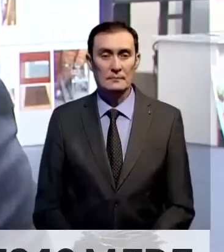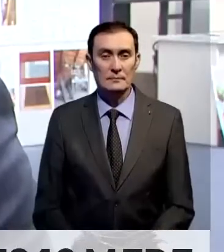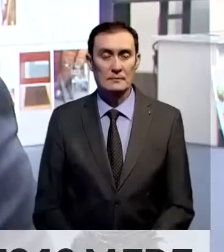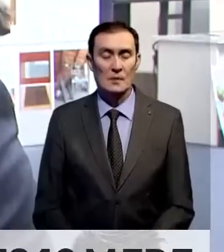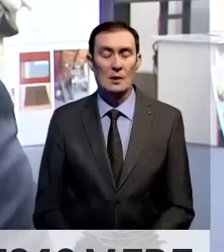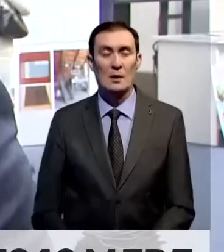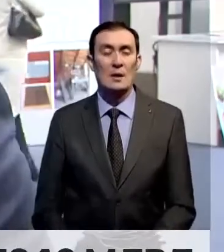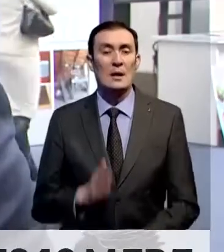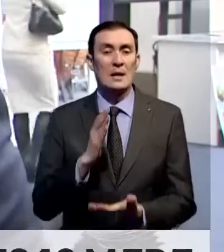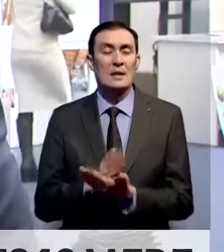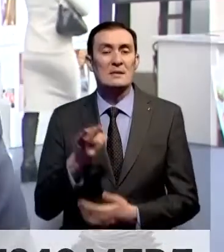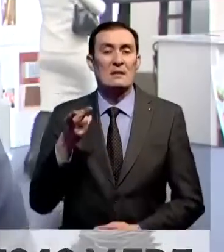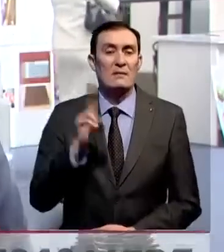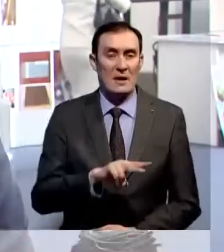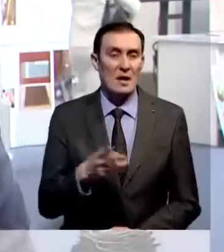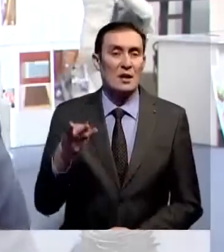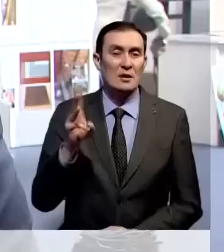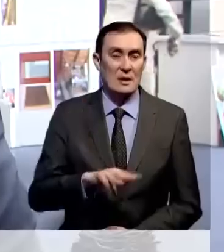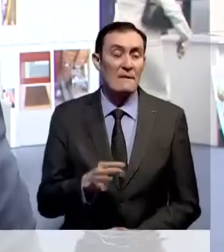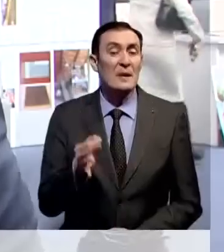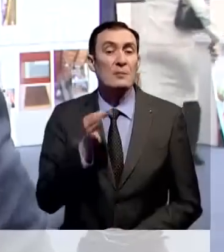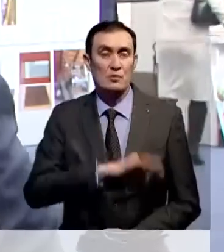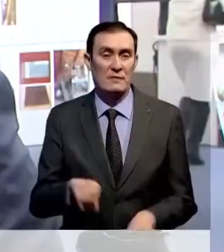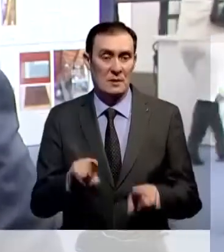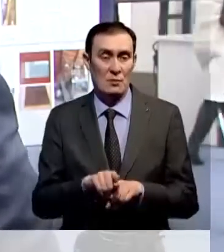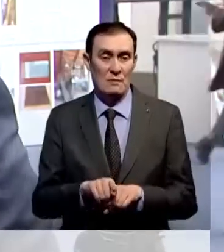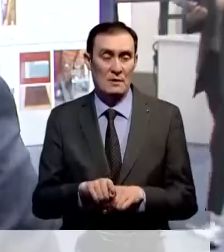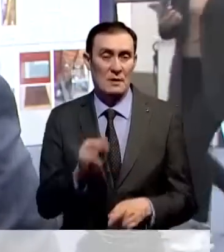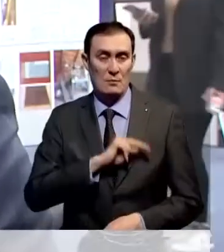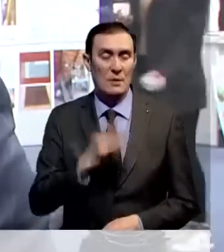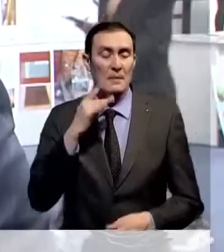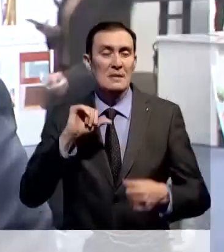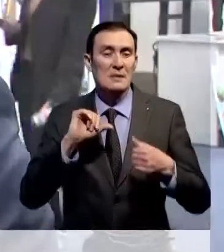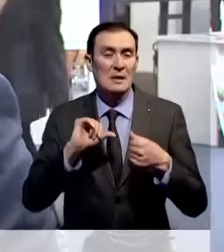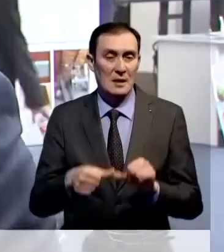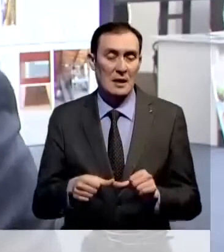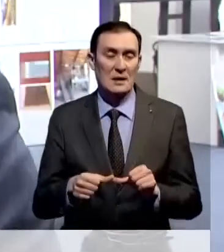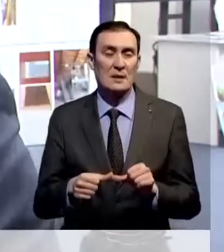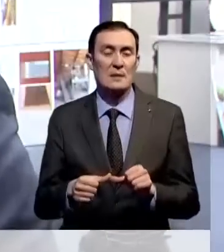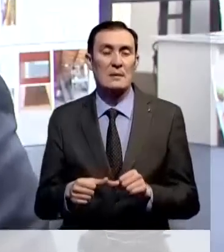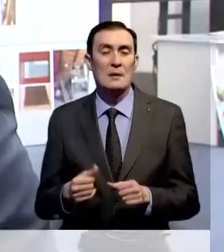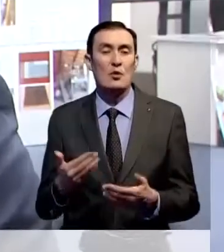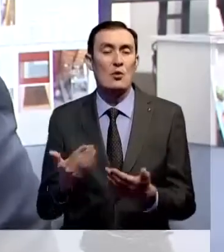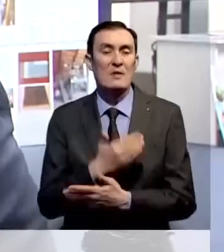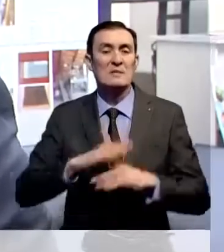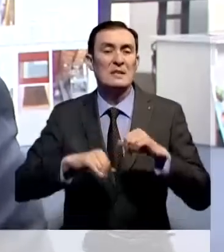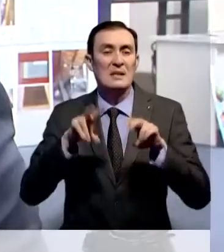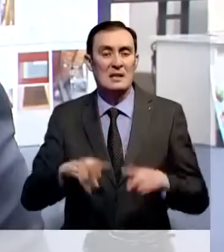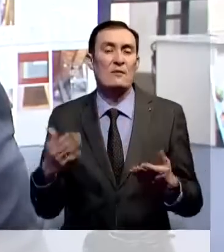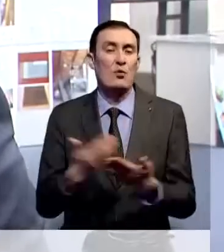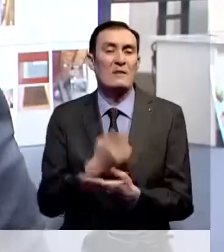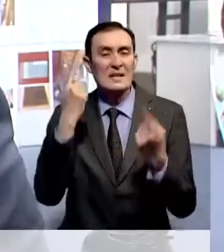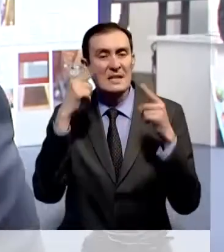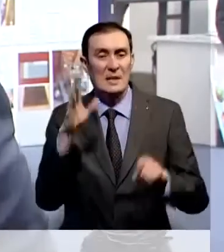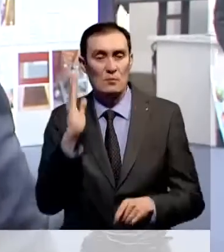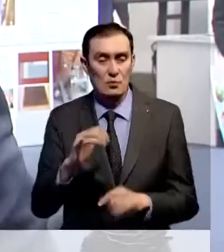Есть 2-3 очевидных преимущества такой формата модели. Первое – постоянный приток свежей крови, постоянный приток свежих идей. Второе